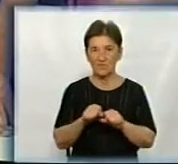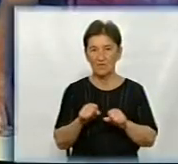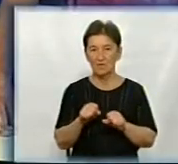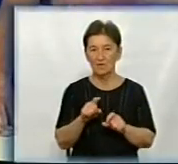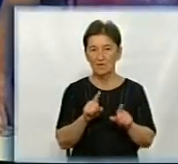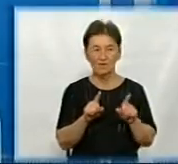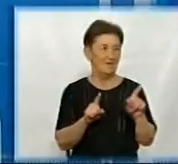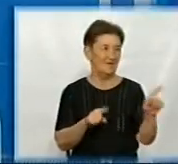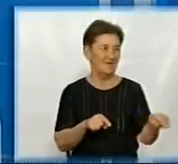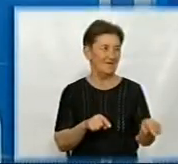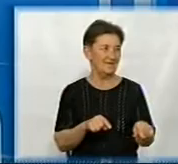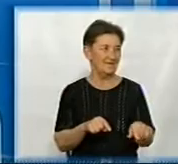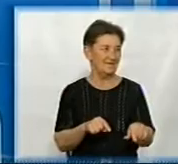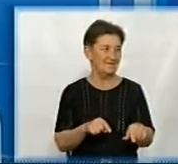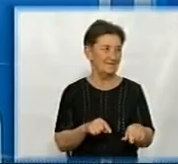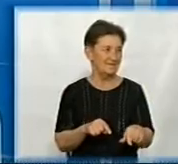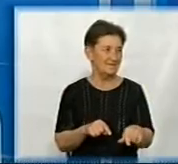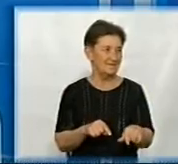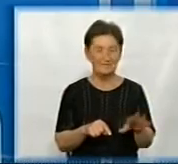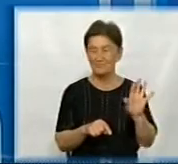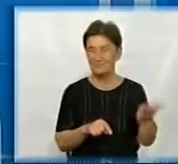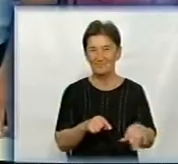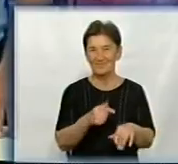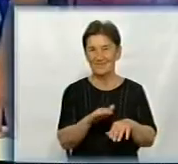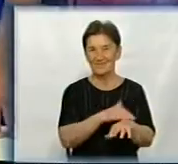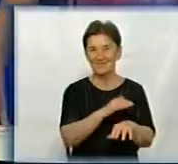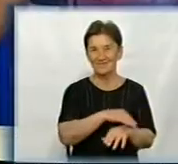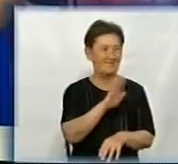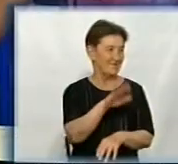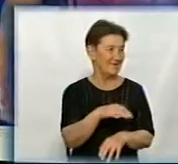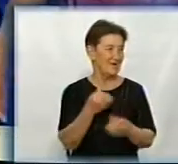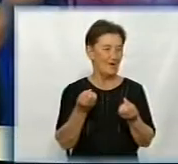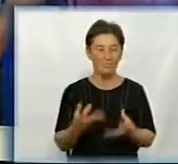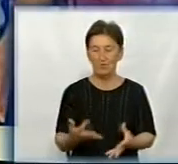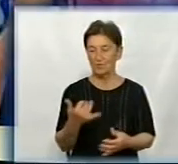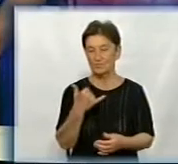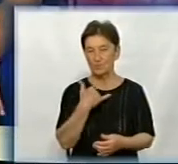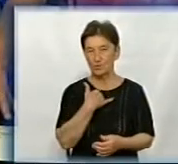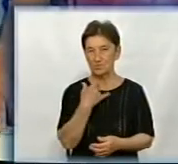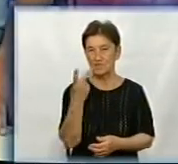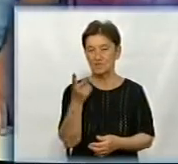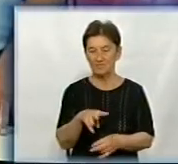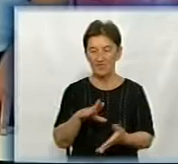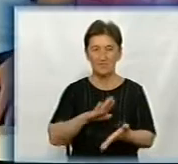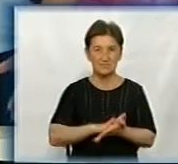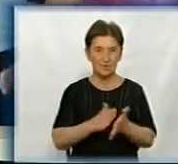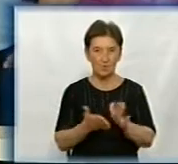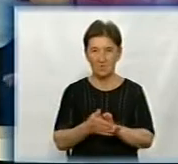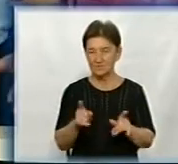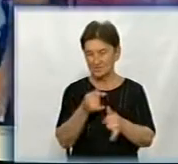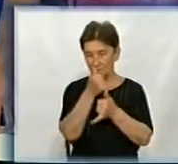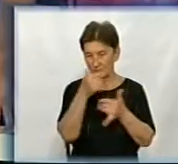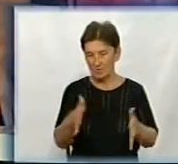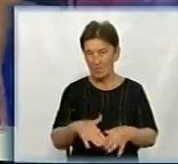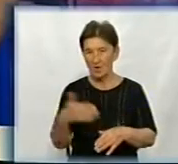років... Ой, тоді і вас похвалимо. Ні, я не за цього. 16 років у нас просто це дві ситуації, які не можна порівнювати, коли